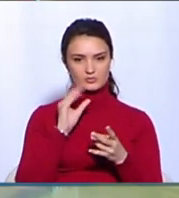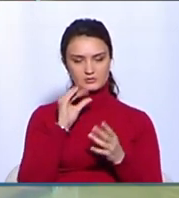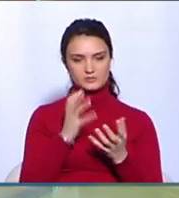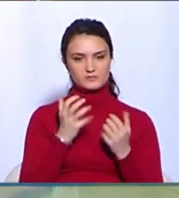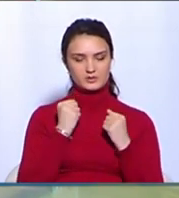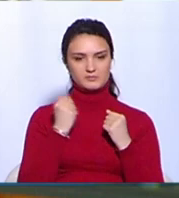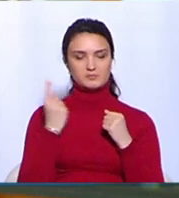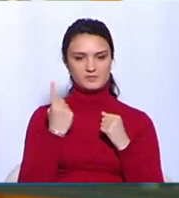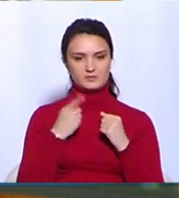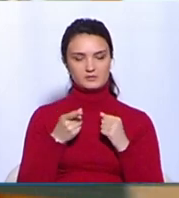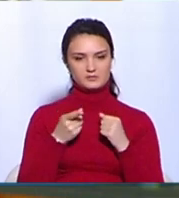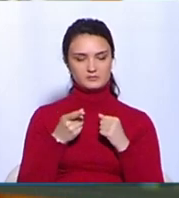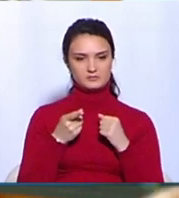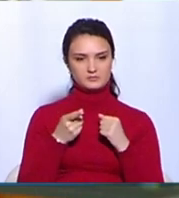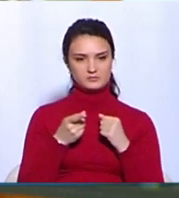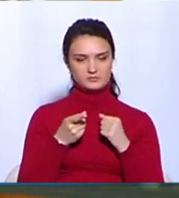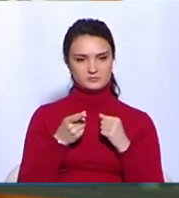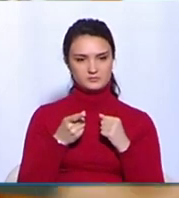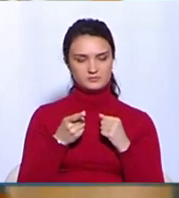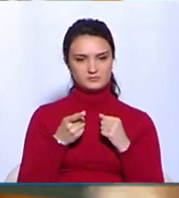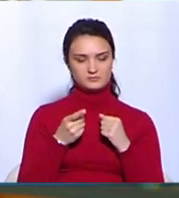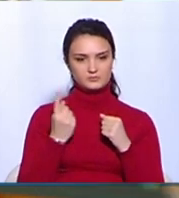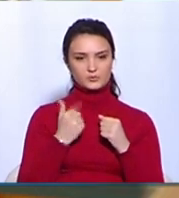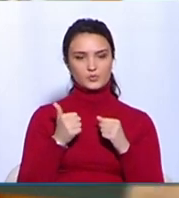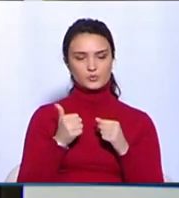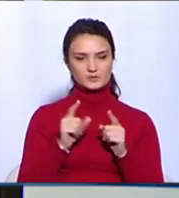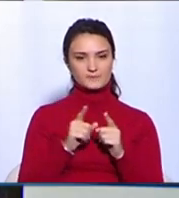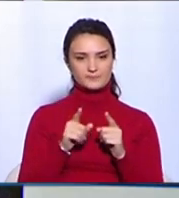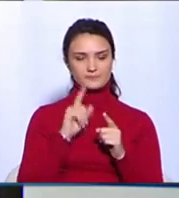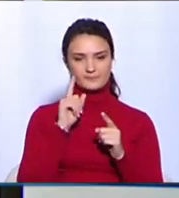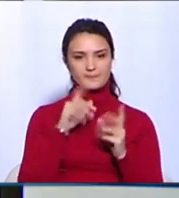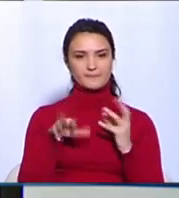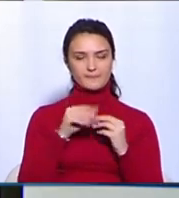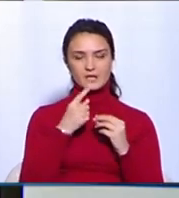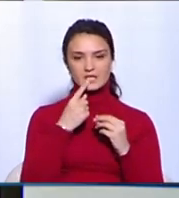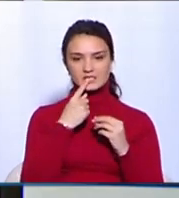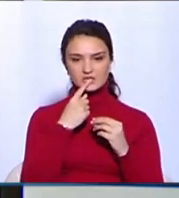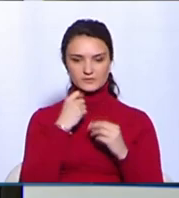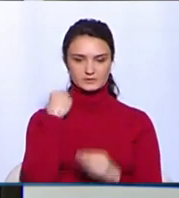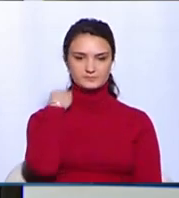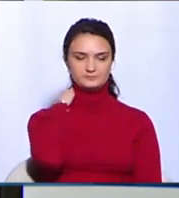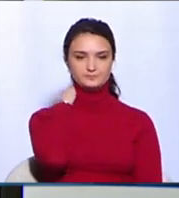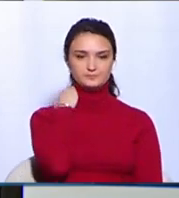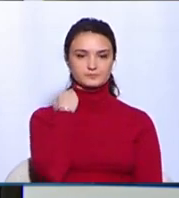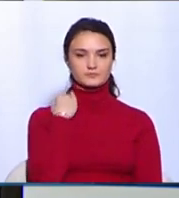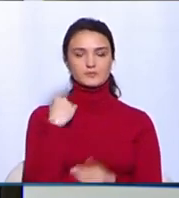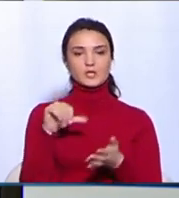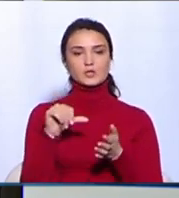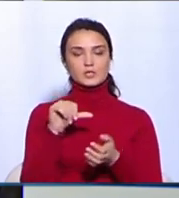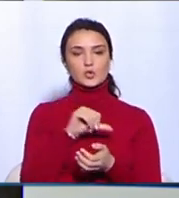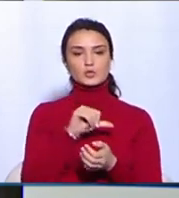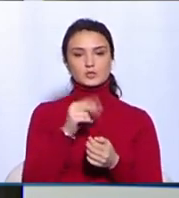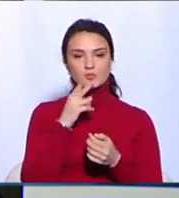ვიღებთ პირველ შეკეთებულ, როგორც ახალგაზრდები ამბობენ, ნარკოტიკულ